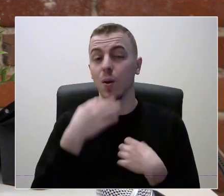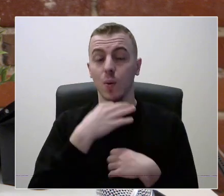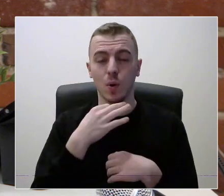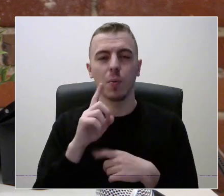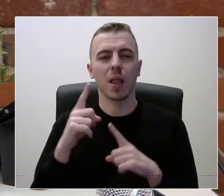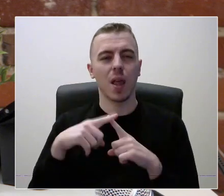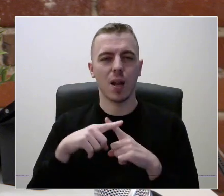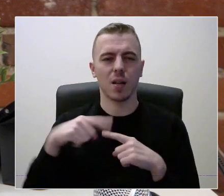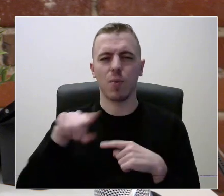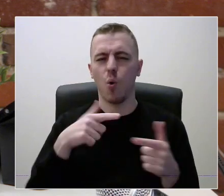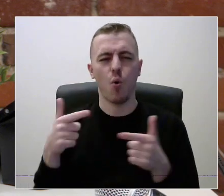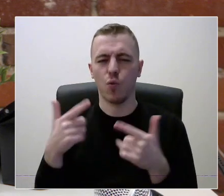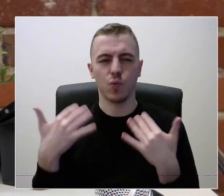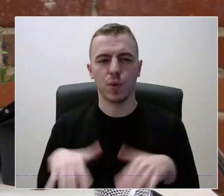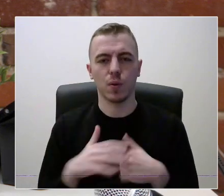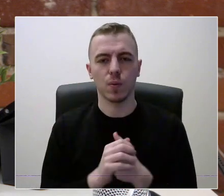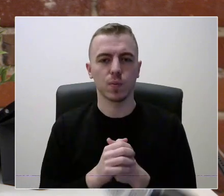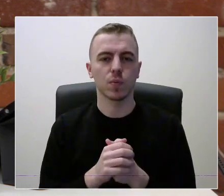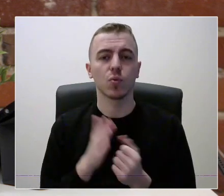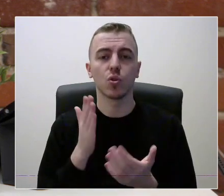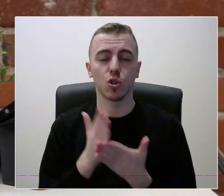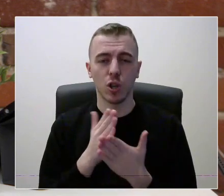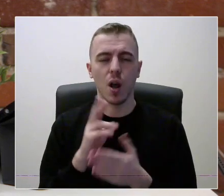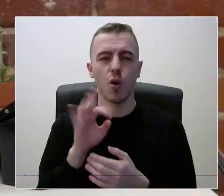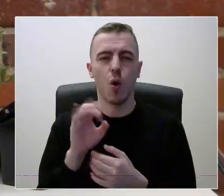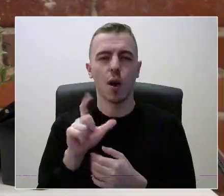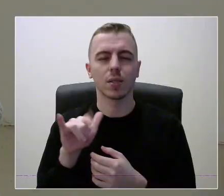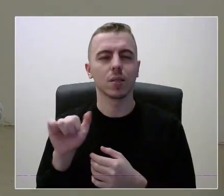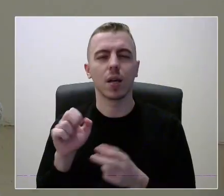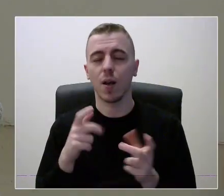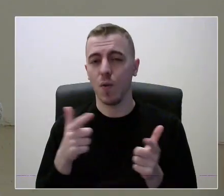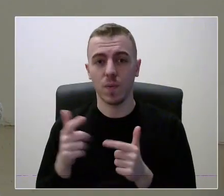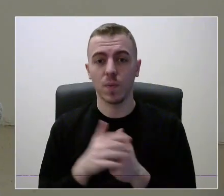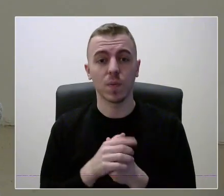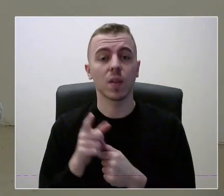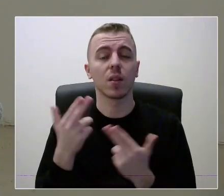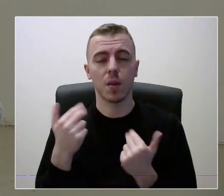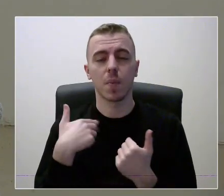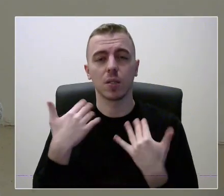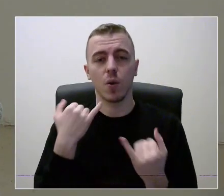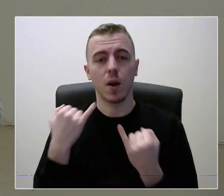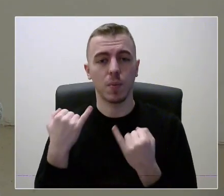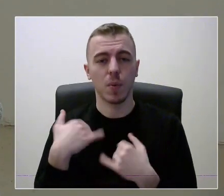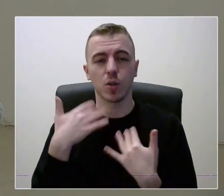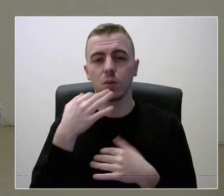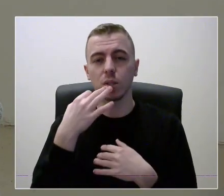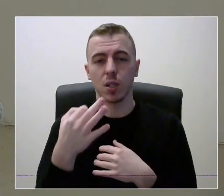bet ten jau baigėsi, yra jau koalicija? Taip, mes esame apkalbėję, kaip aš minėjau, ir per